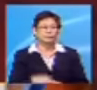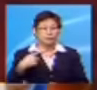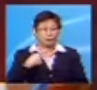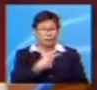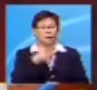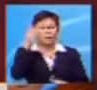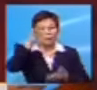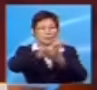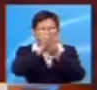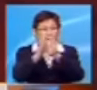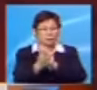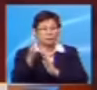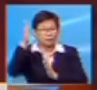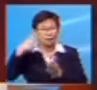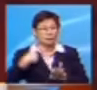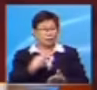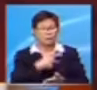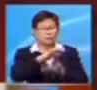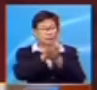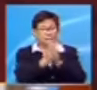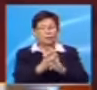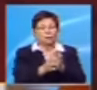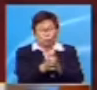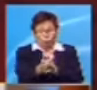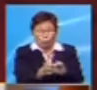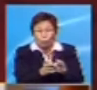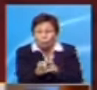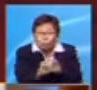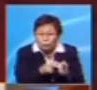jadikan ini sebagai satu